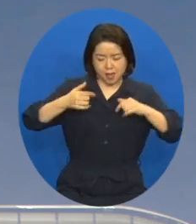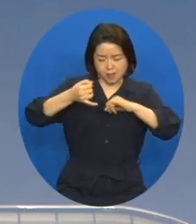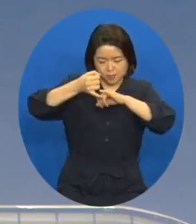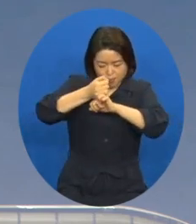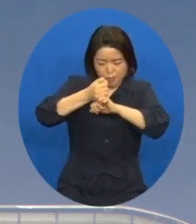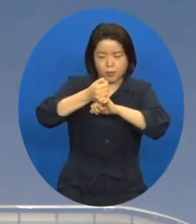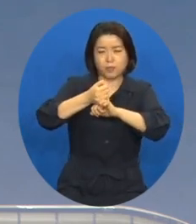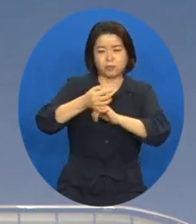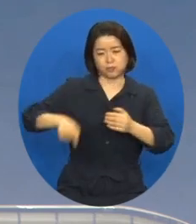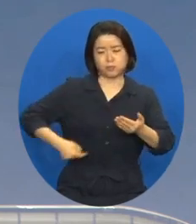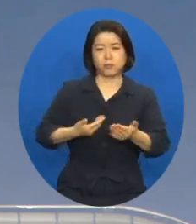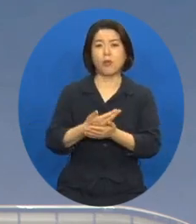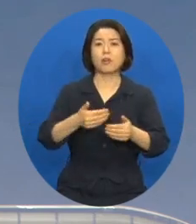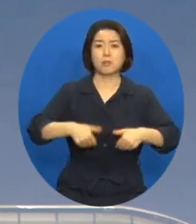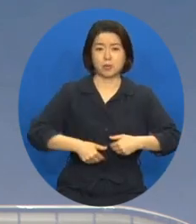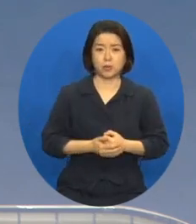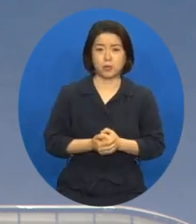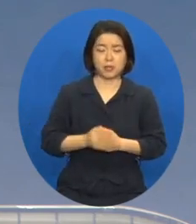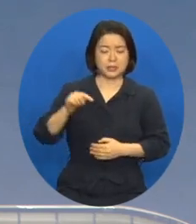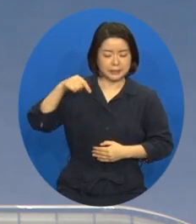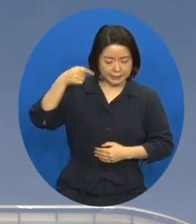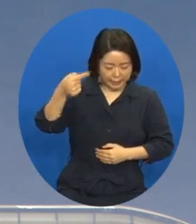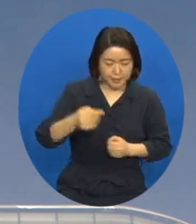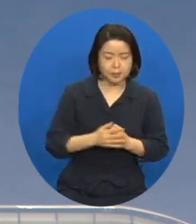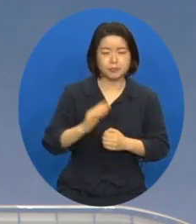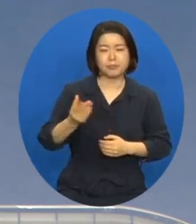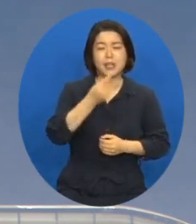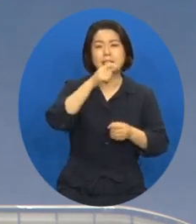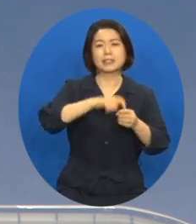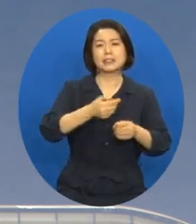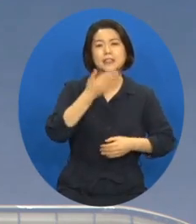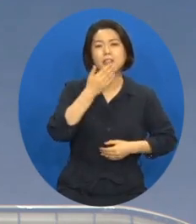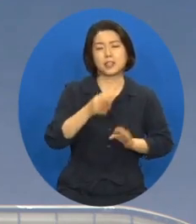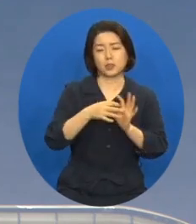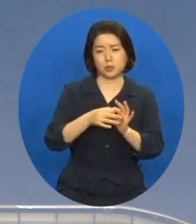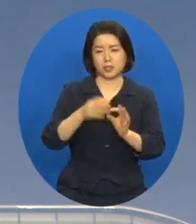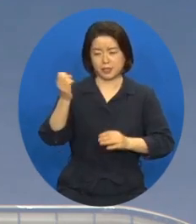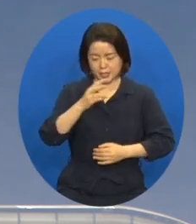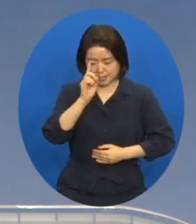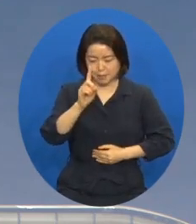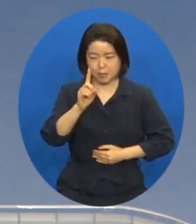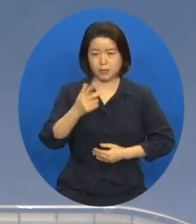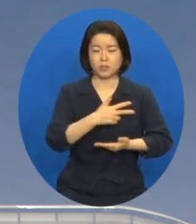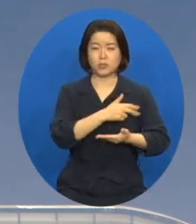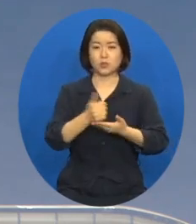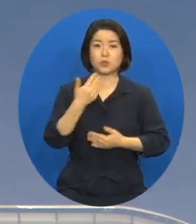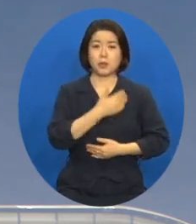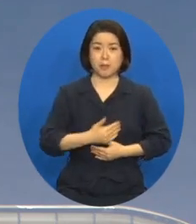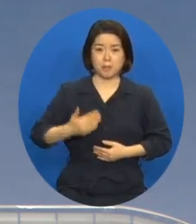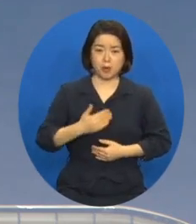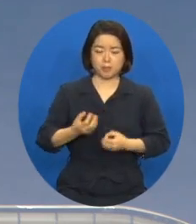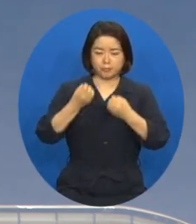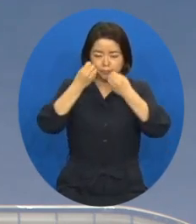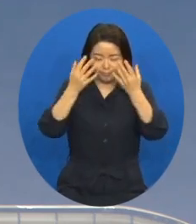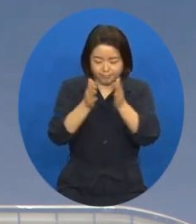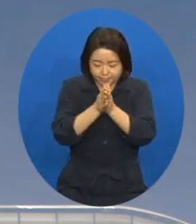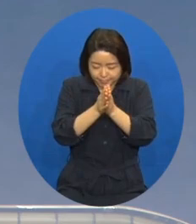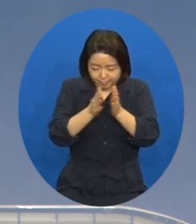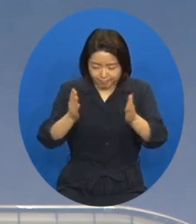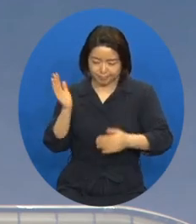회개해야 합니다. 그리고 성찬을 통하여 다시 한번 주님의 몸으로 다시 새